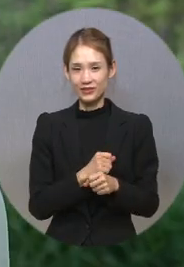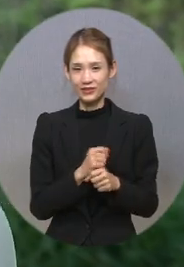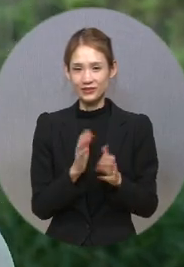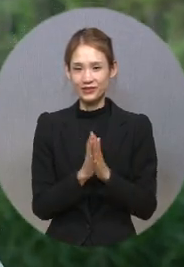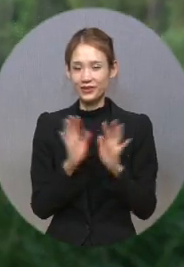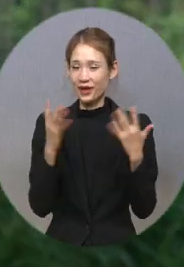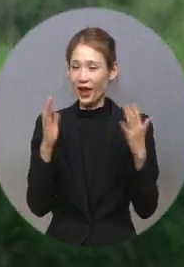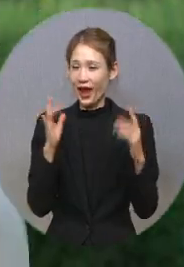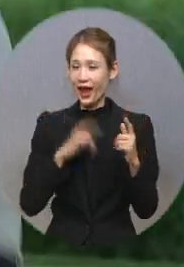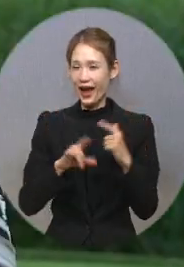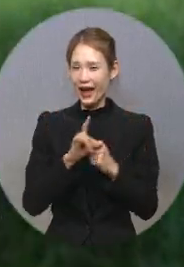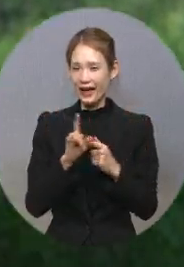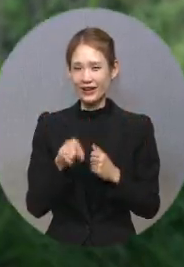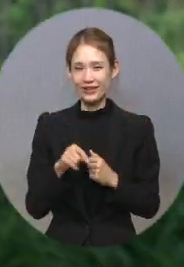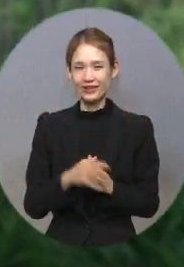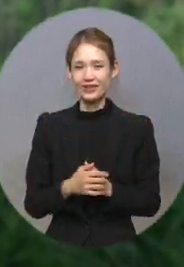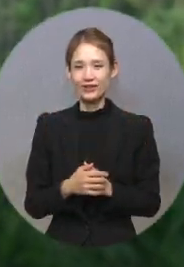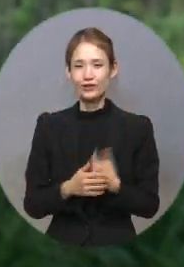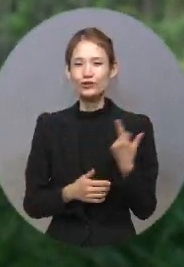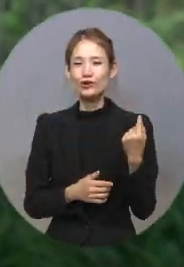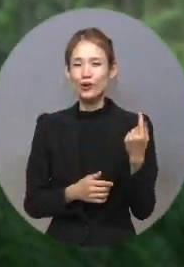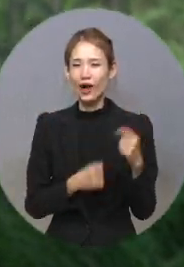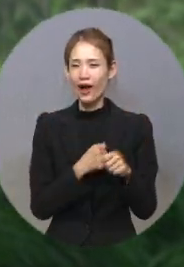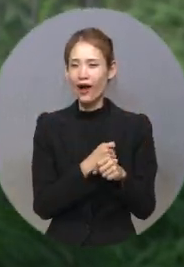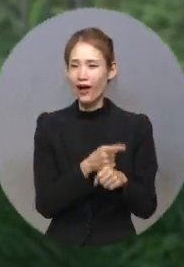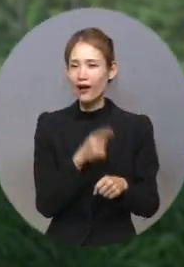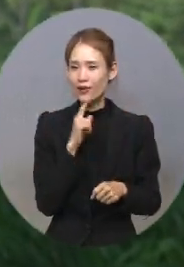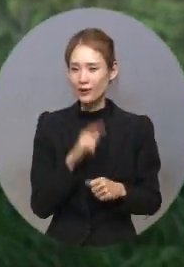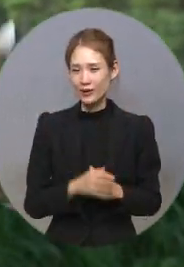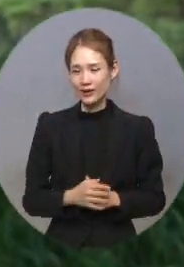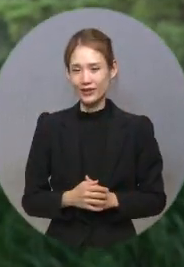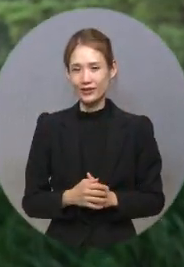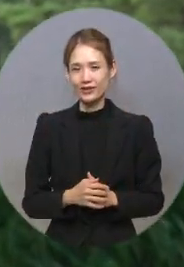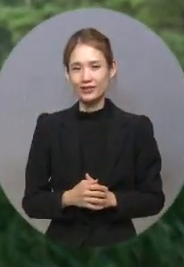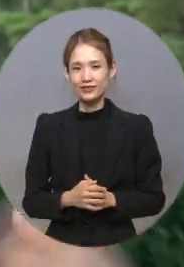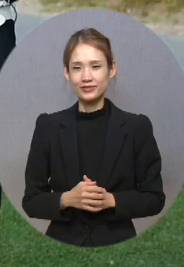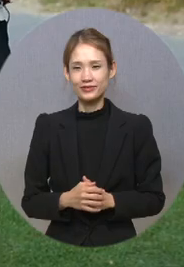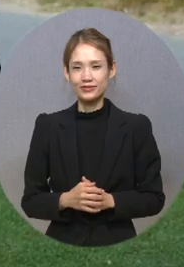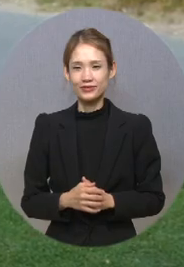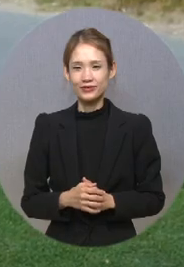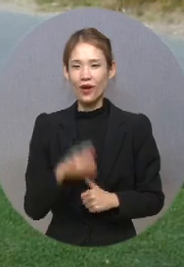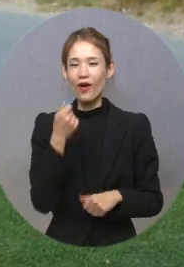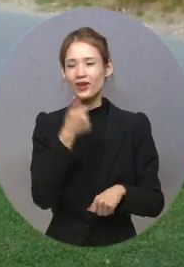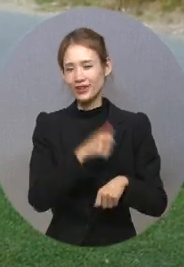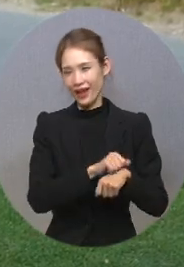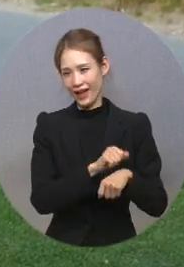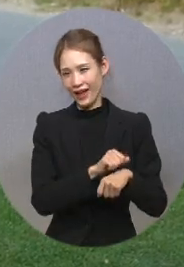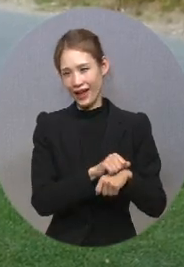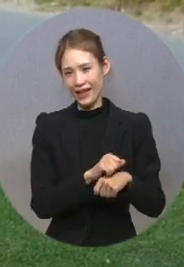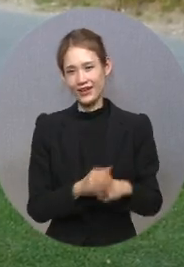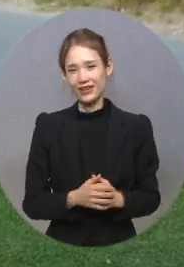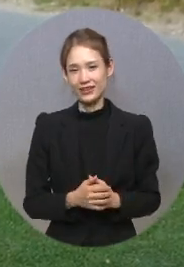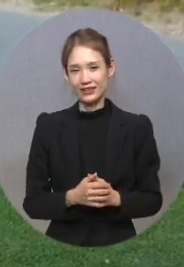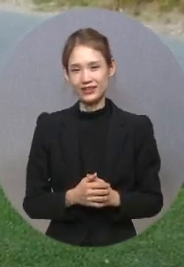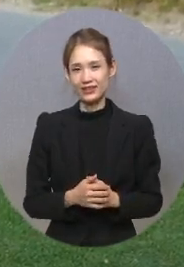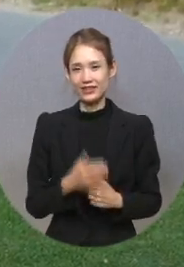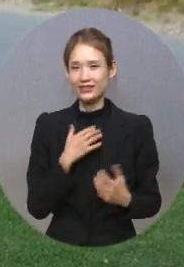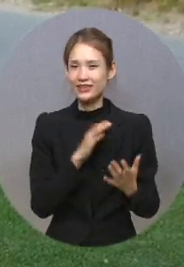버디. 우와 이렇게 하라고 진짜. 잘했어 잘했어 잘했어 잘했어. 내 친구